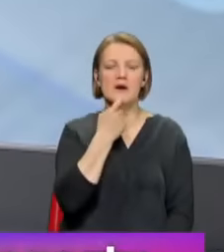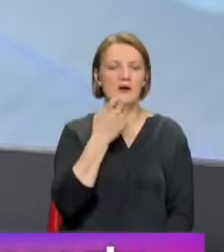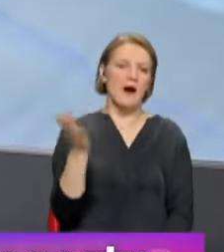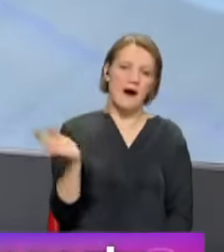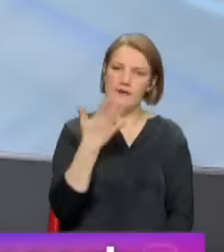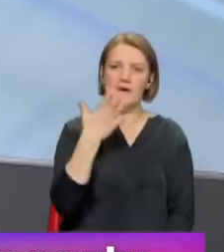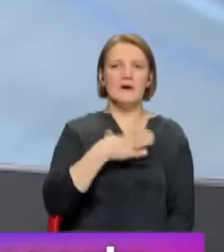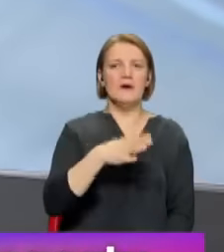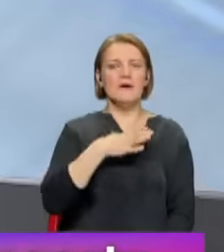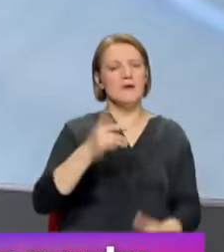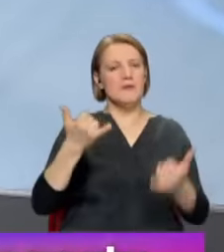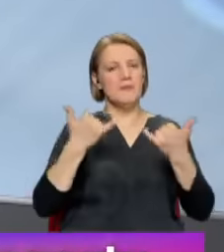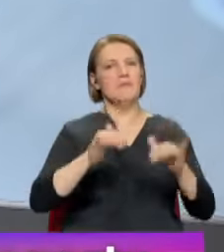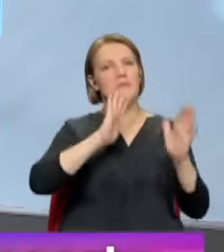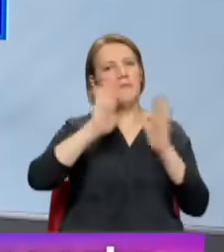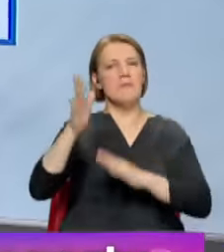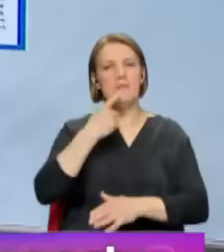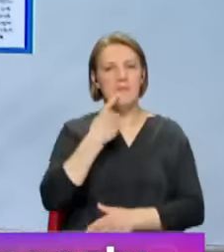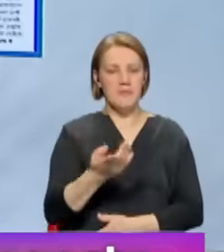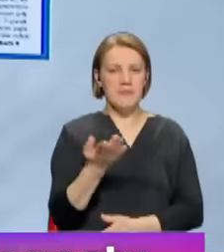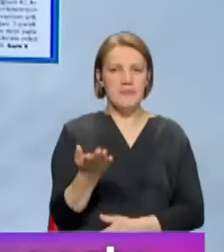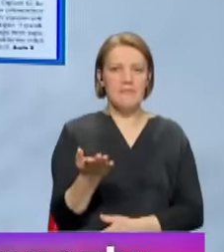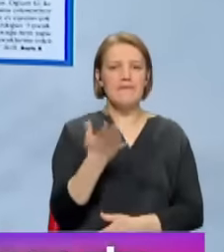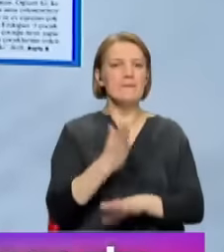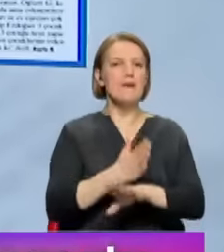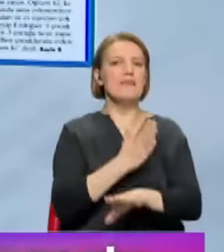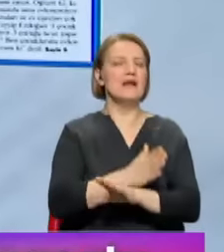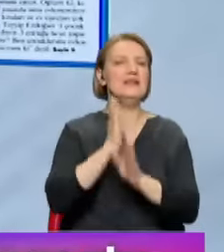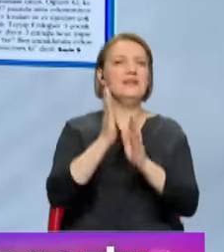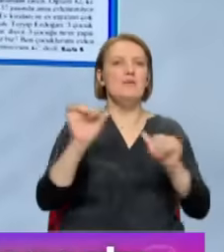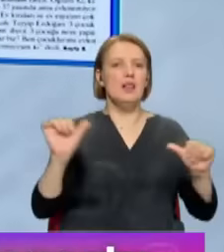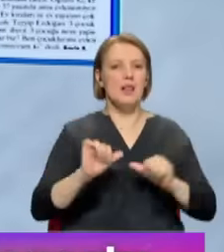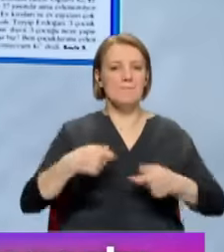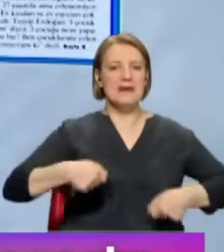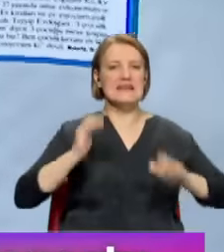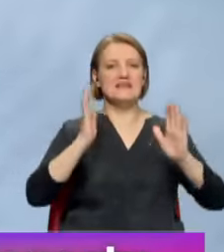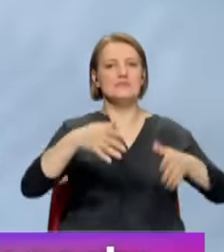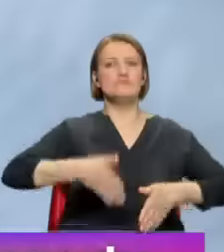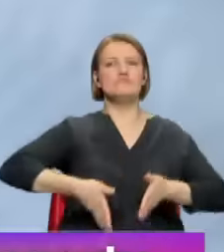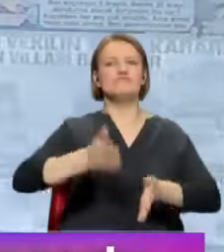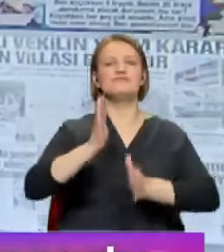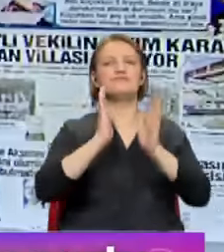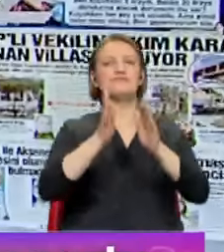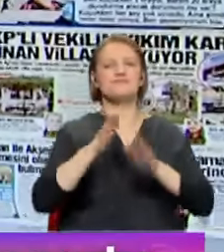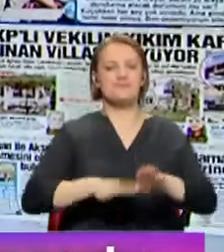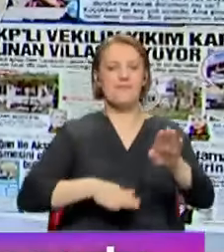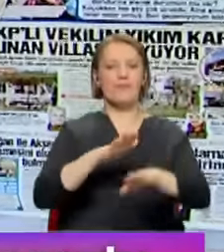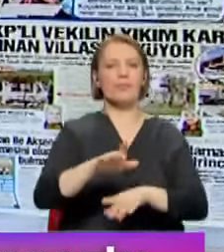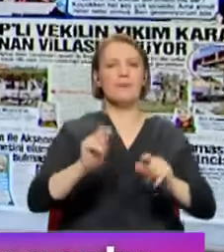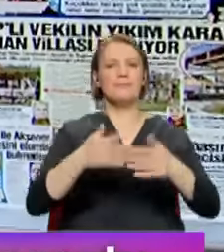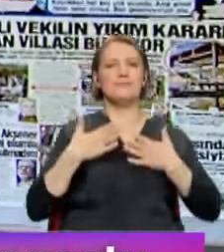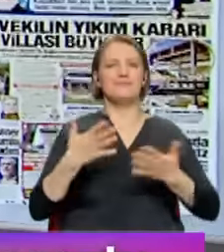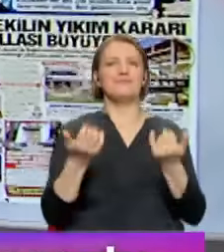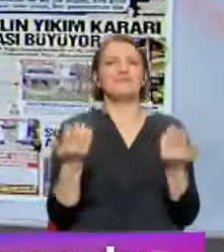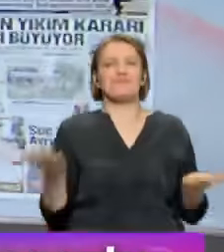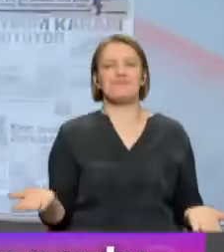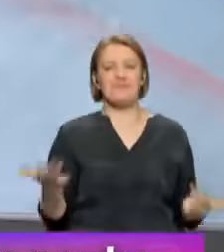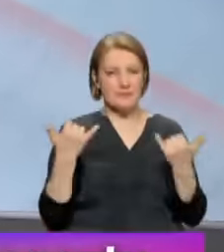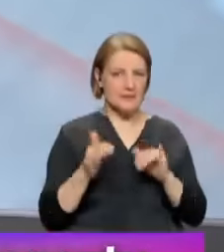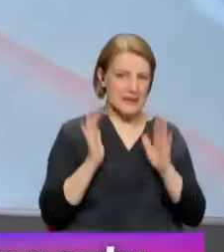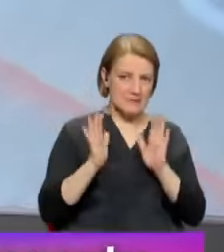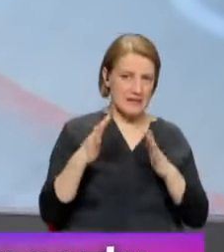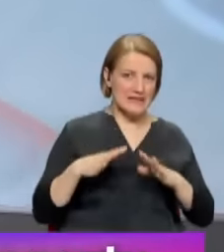hadi isterseniz tatile gidin. Memleketine gidemiyor, pazara gidemiyor, sokağa çıkamıyor, adım atamıyor, nefes alamıyor.